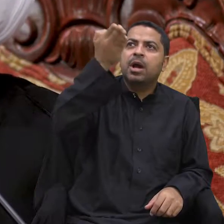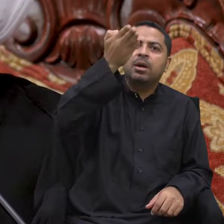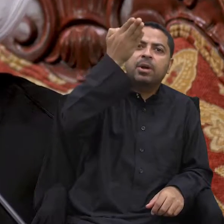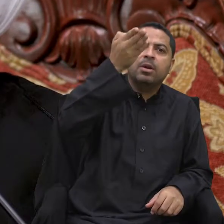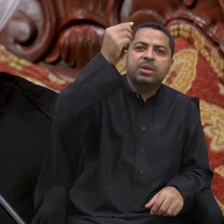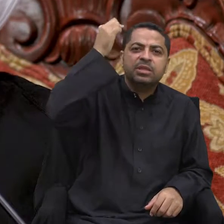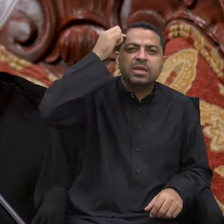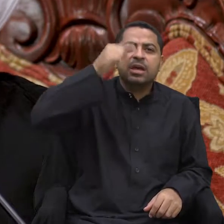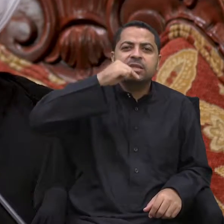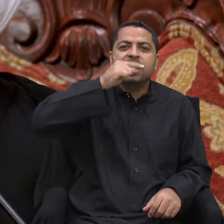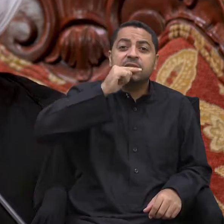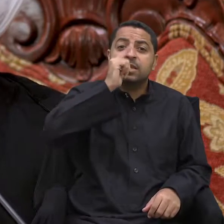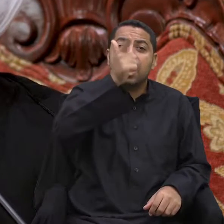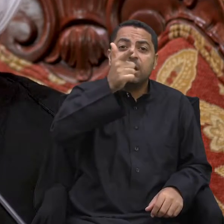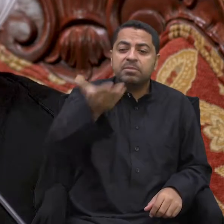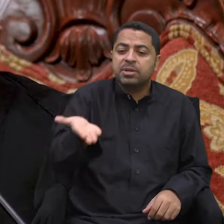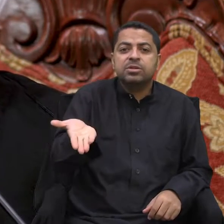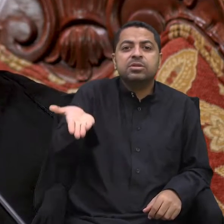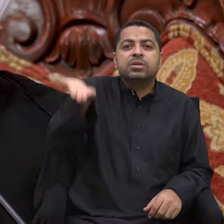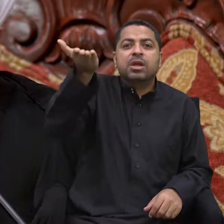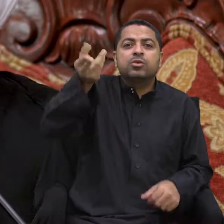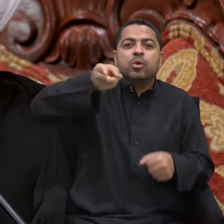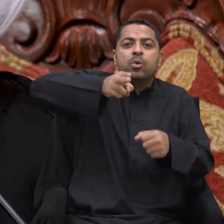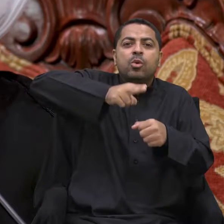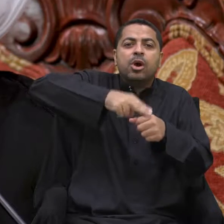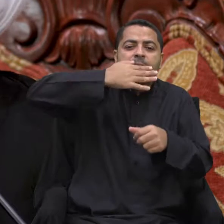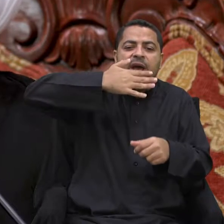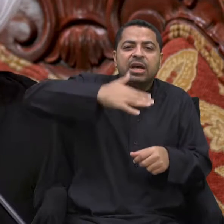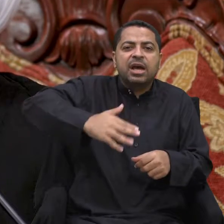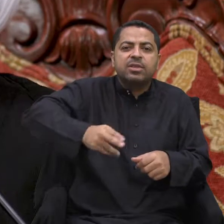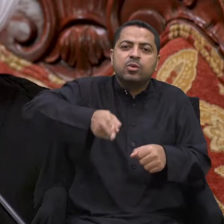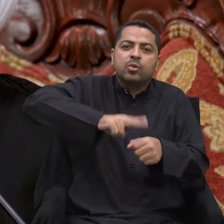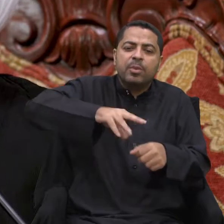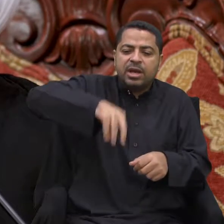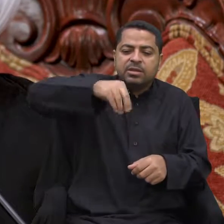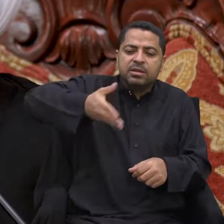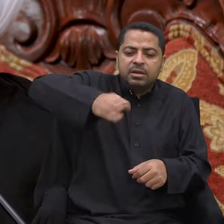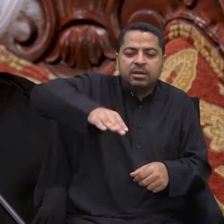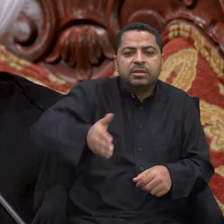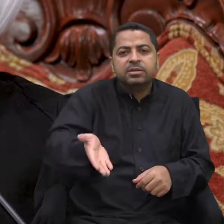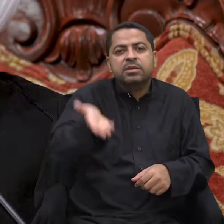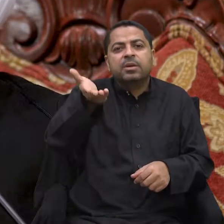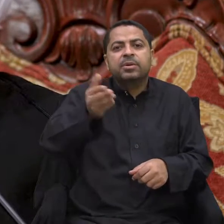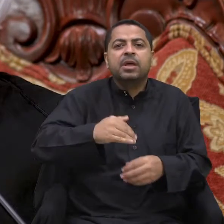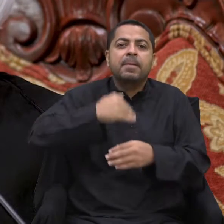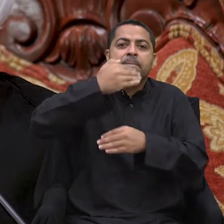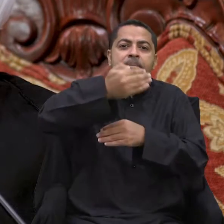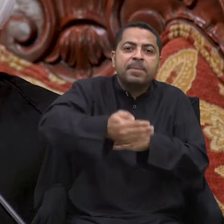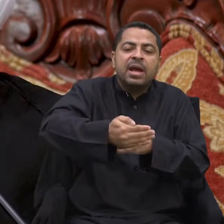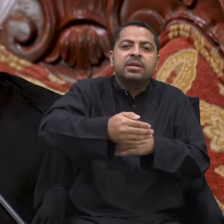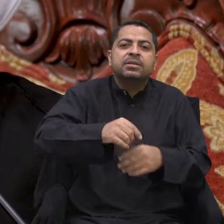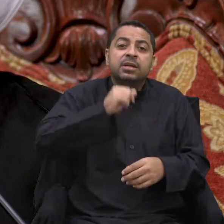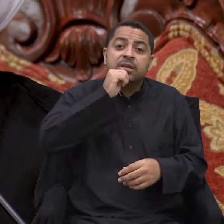وأعظم المتكلمين بدمه وشهادته بعد